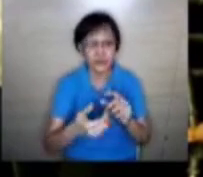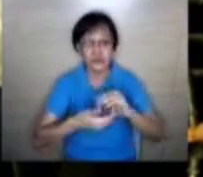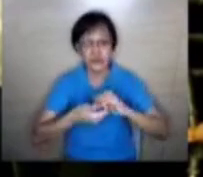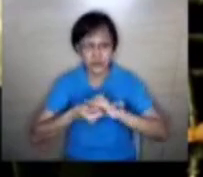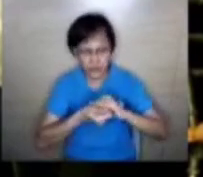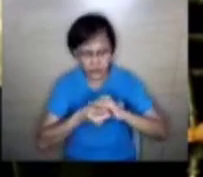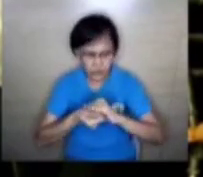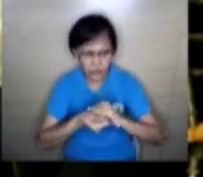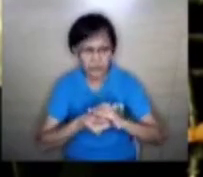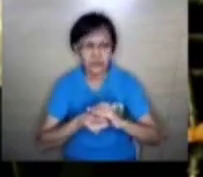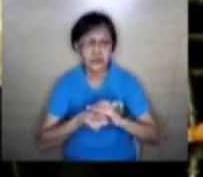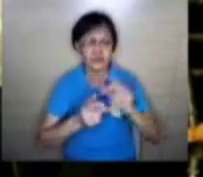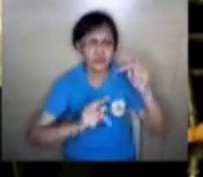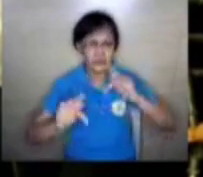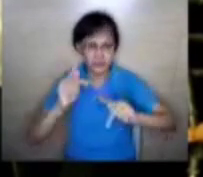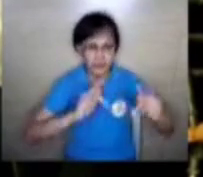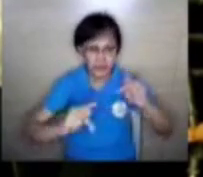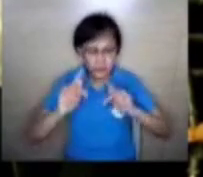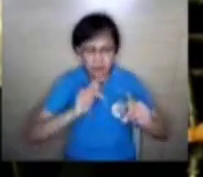sa proseso ng budgeting.